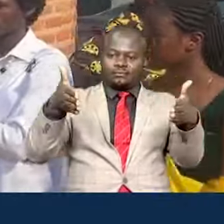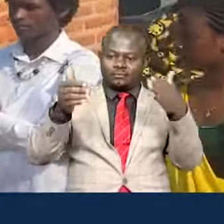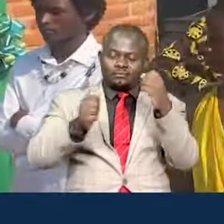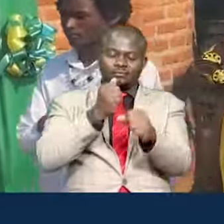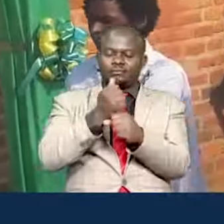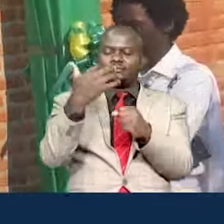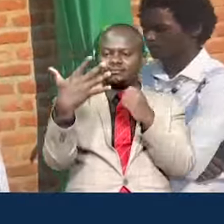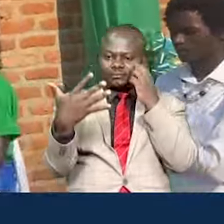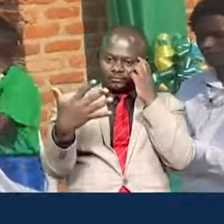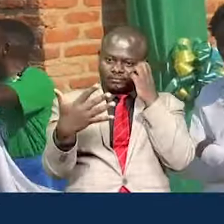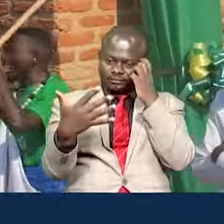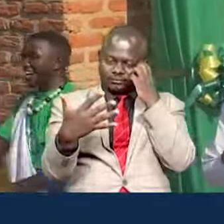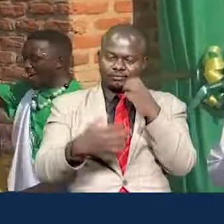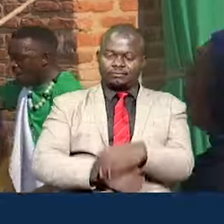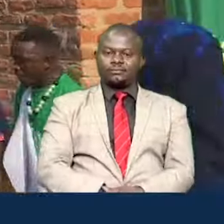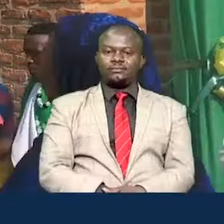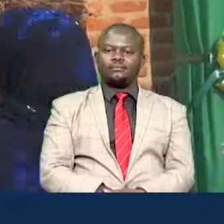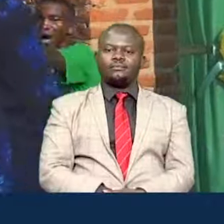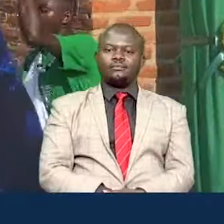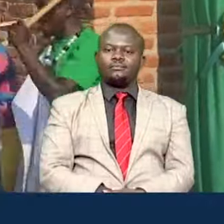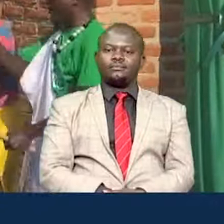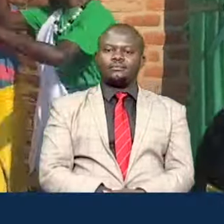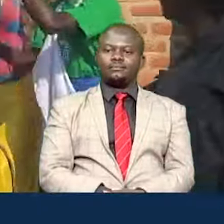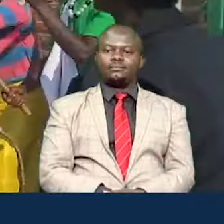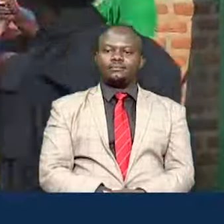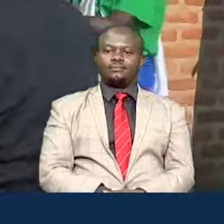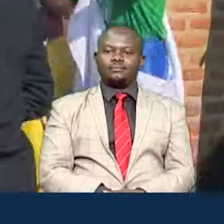itanu. Jean Paul Maniraho, i Kigali.